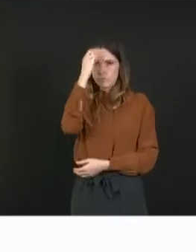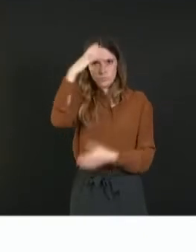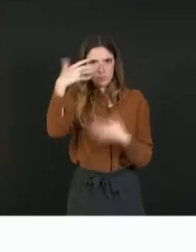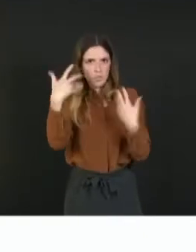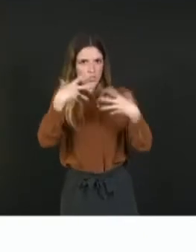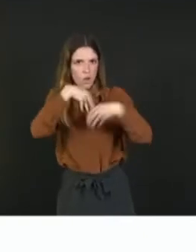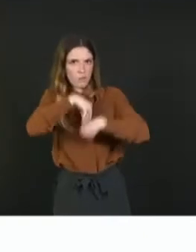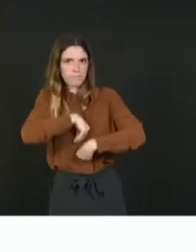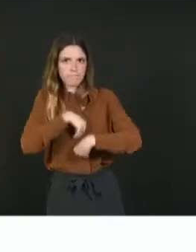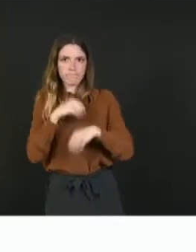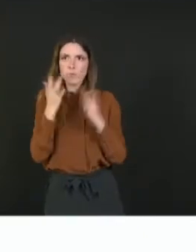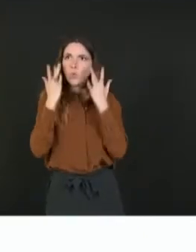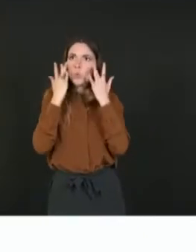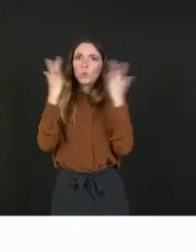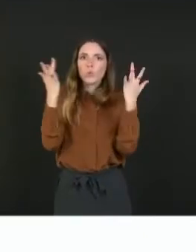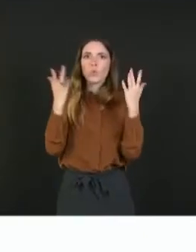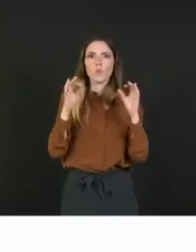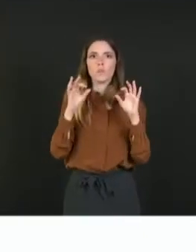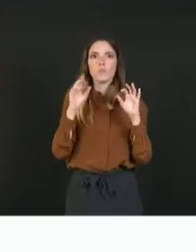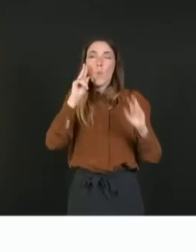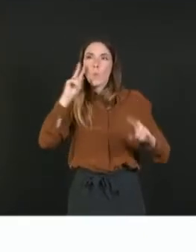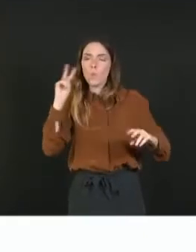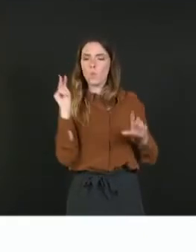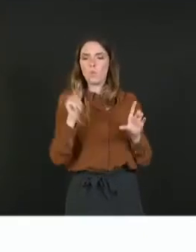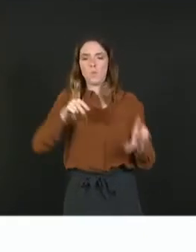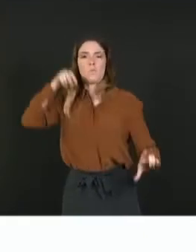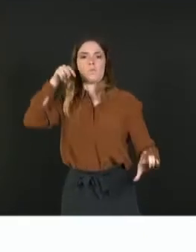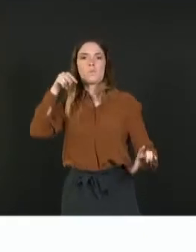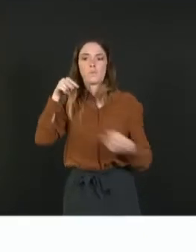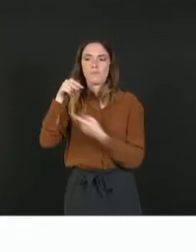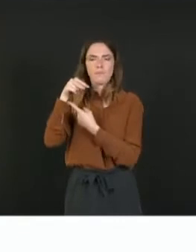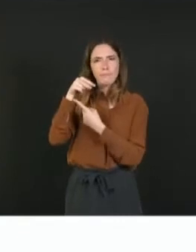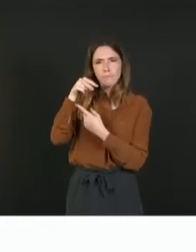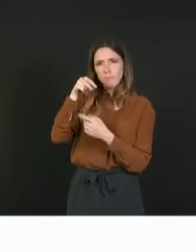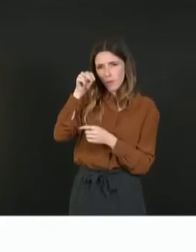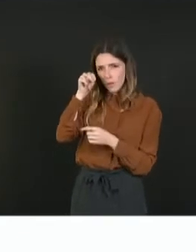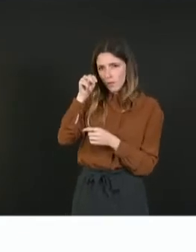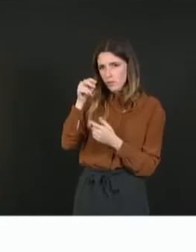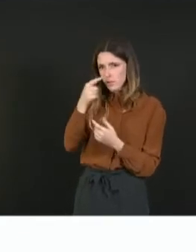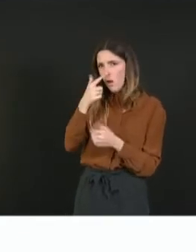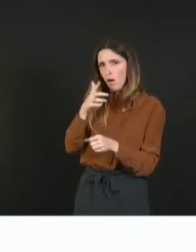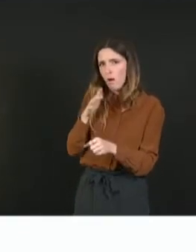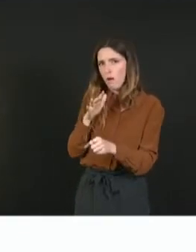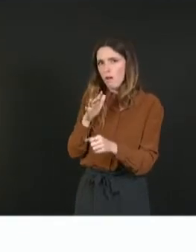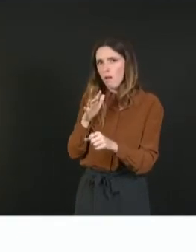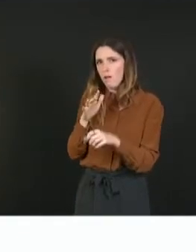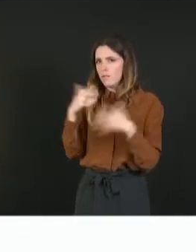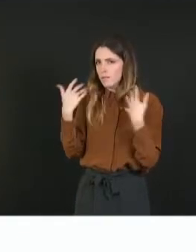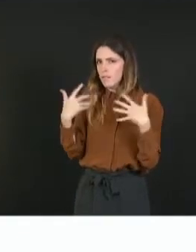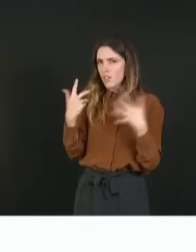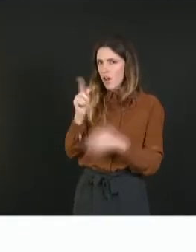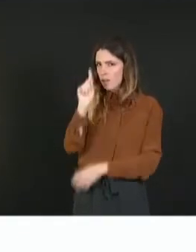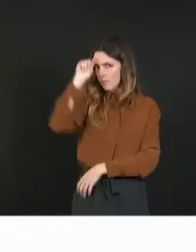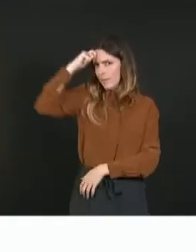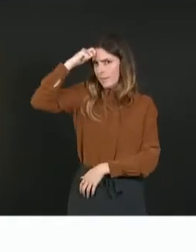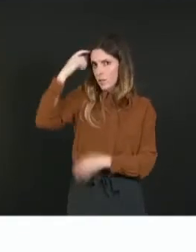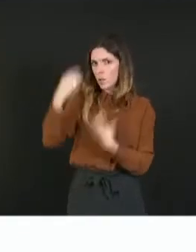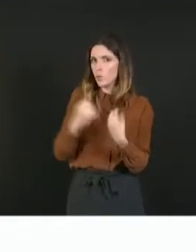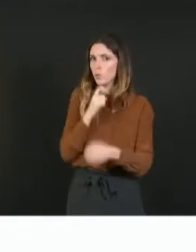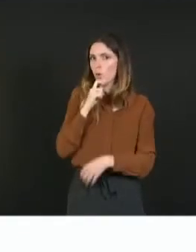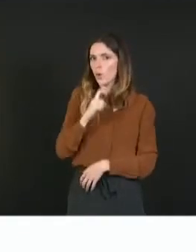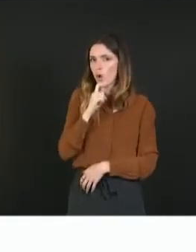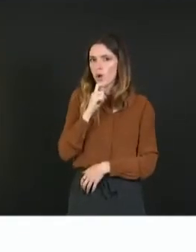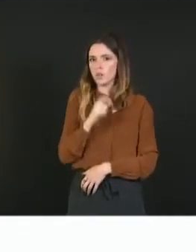nature autrement, notamment en milieu urbain ? Non, je ne pense pas. Ne serait-ce que parce que, et ça a été